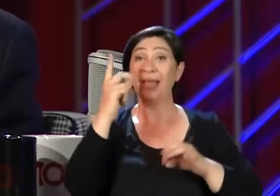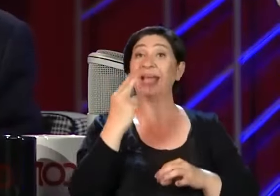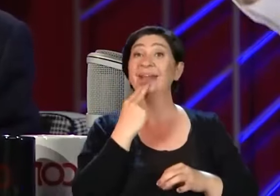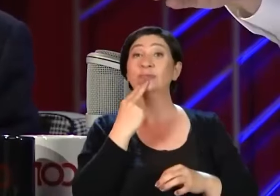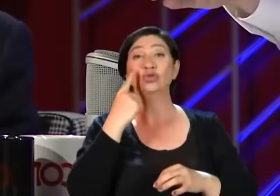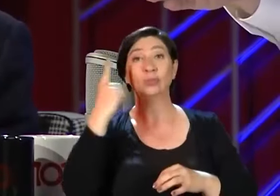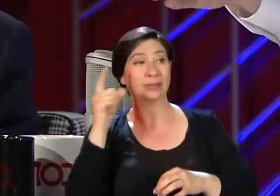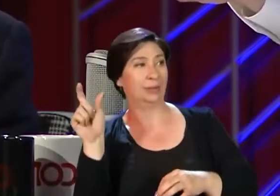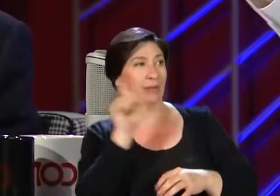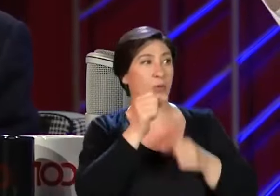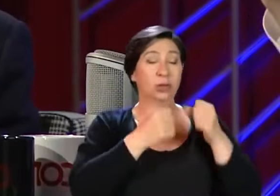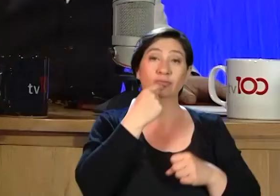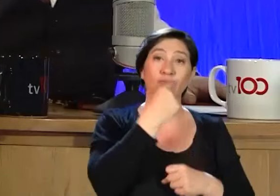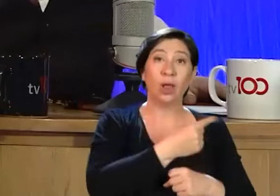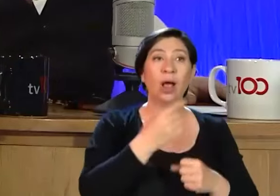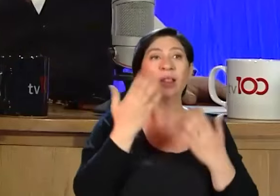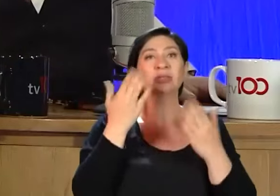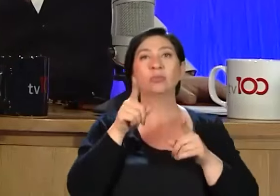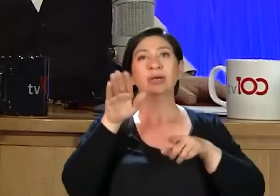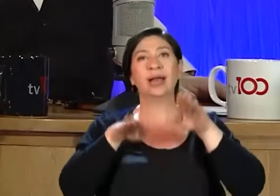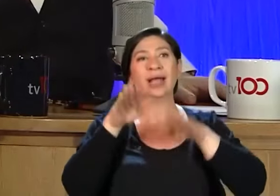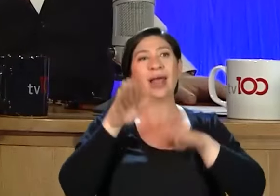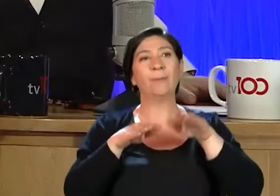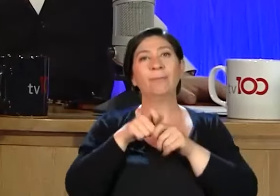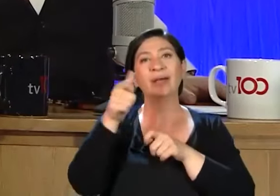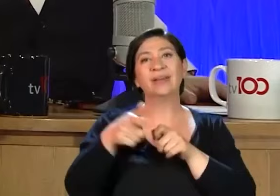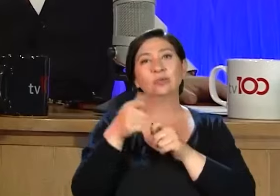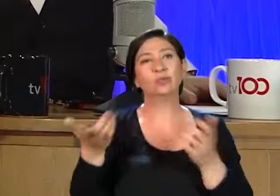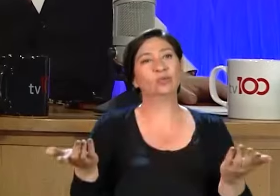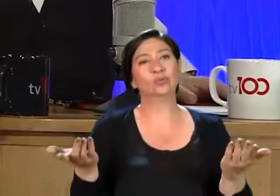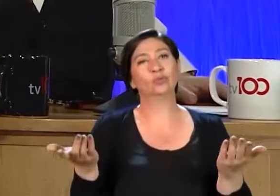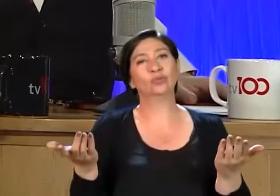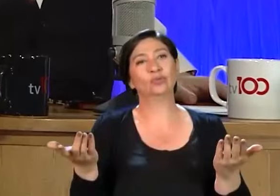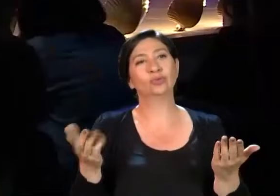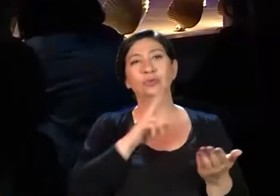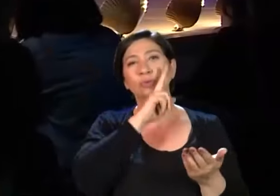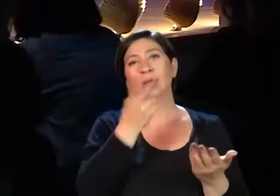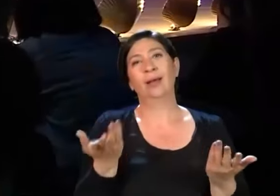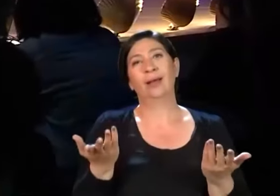hanımefendi Cumhurbaşkanı'na koşarak söylüyor. Allah aşkına bu reklam ajanslarına niye para